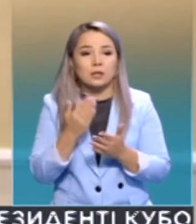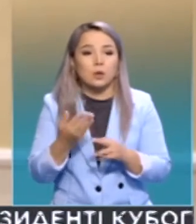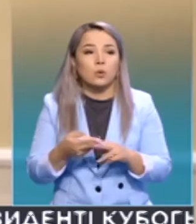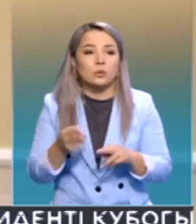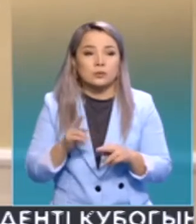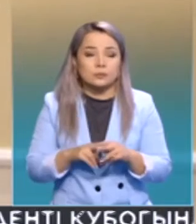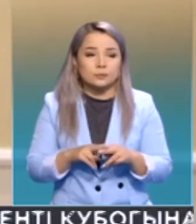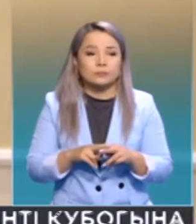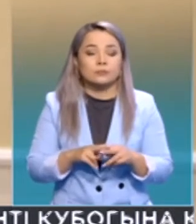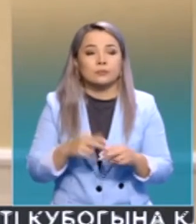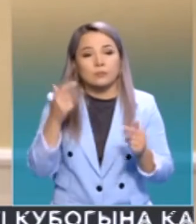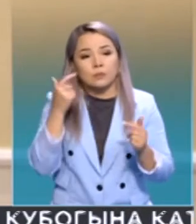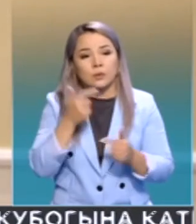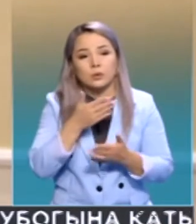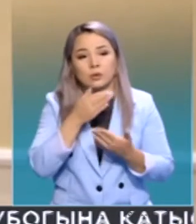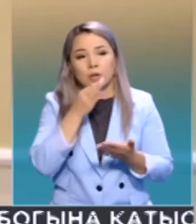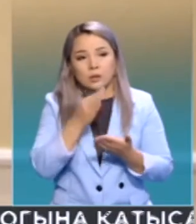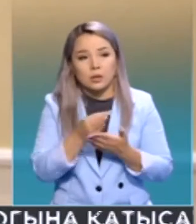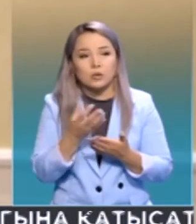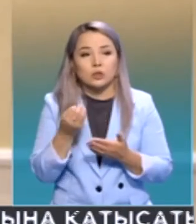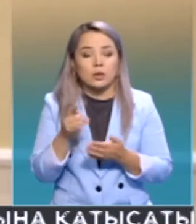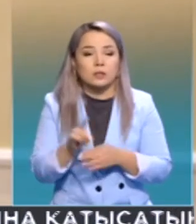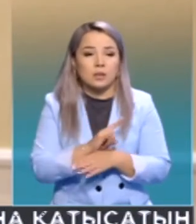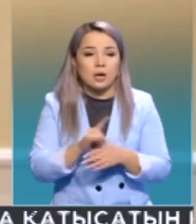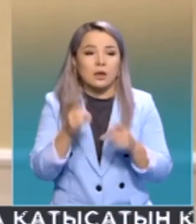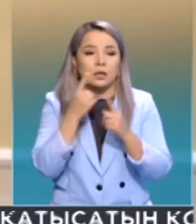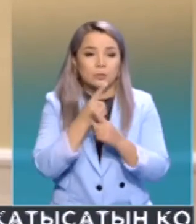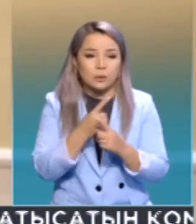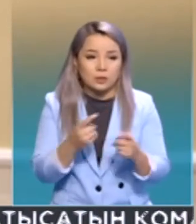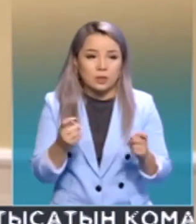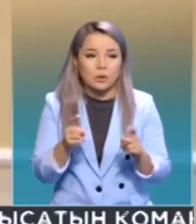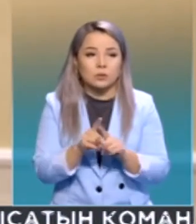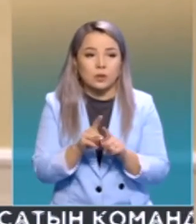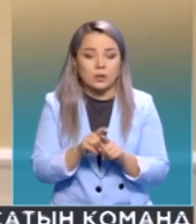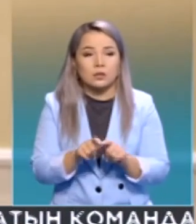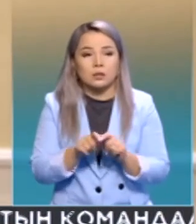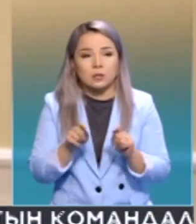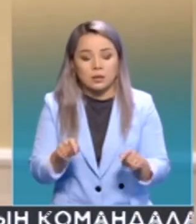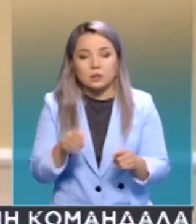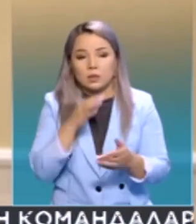білімсіздіктен немесе де жалған ақпараттан, үстіртін ақпараттан кетіп жатады.